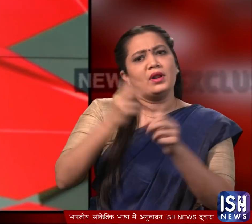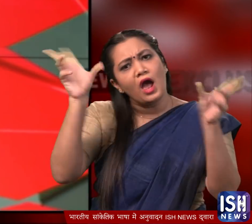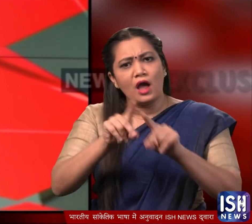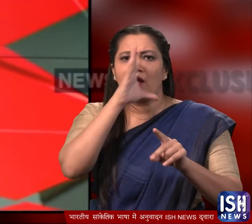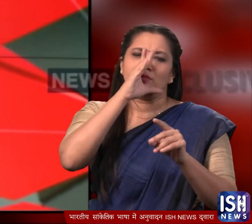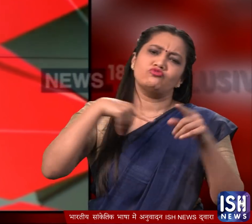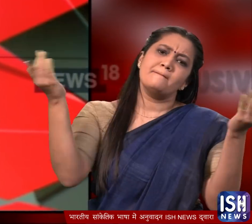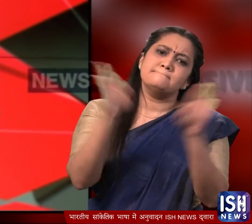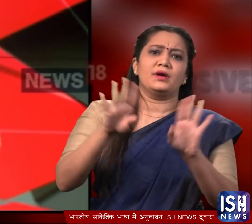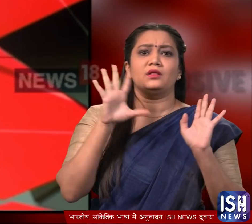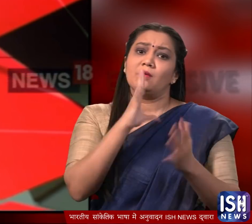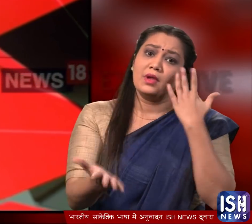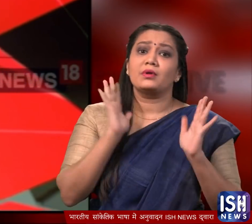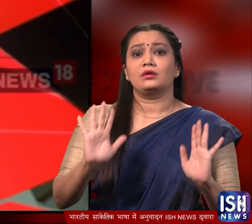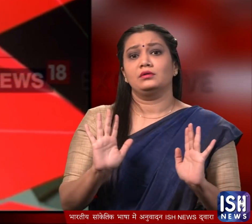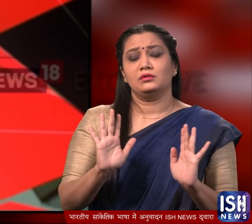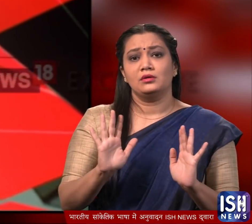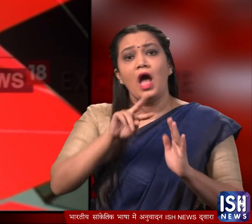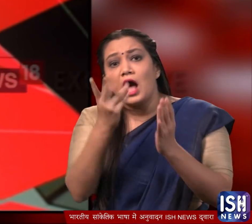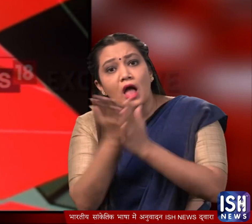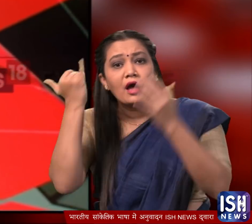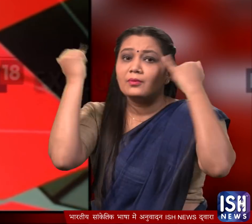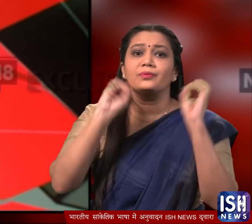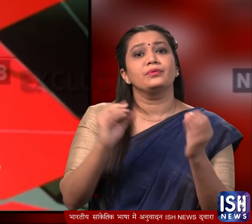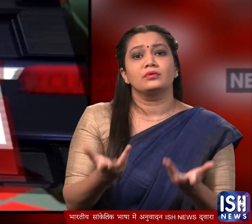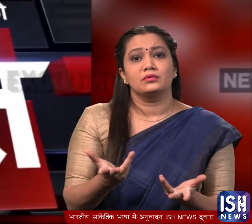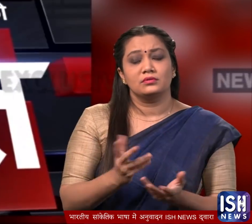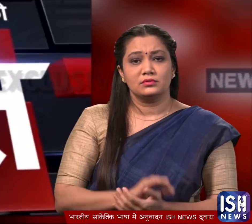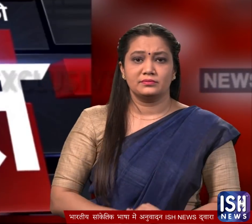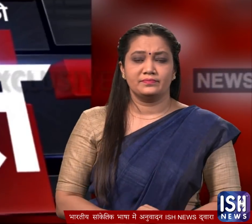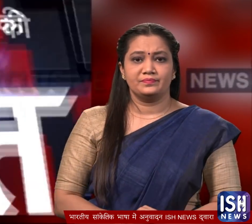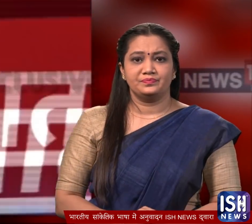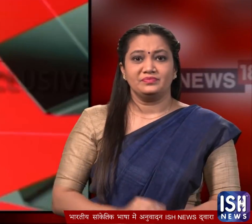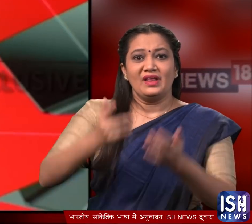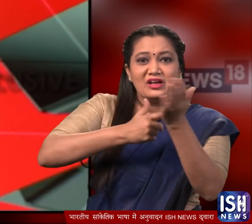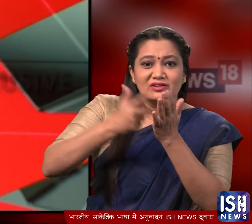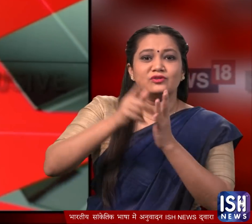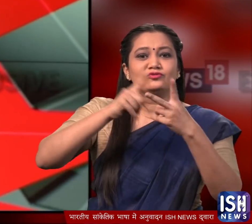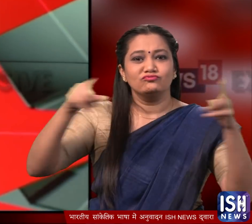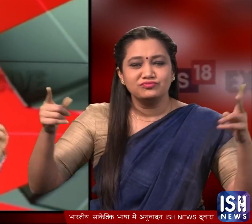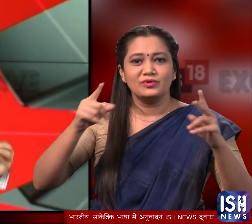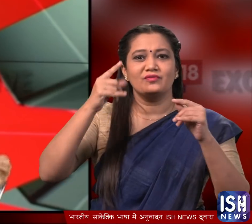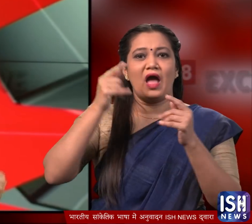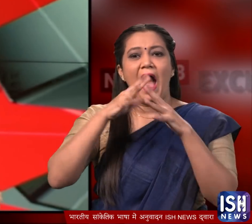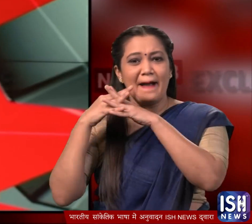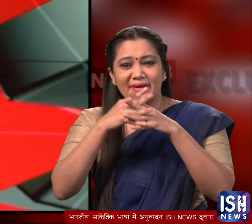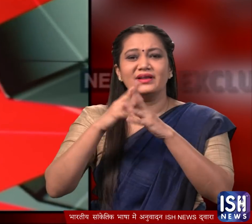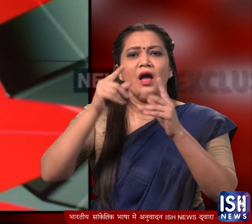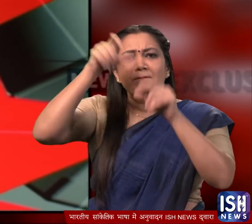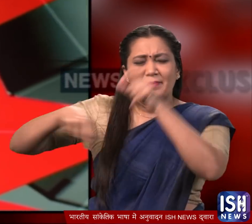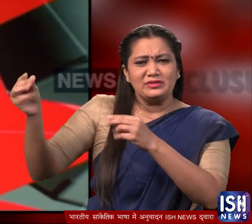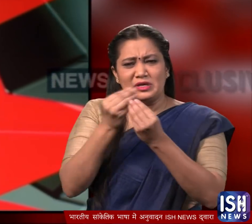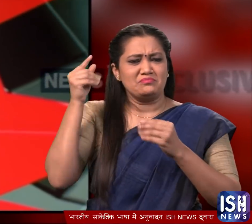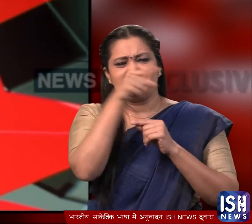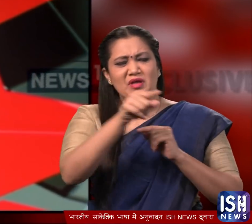सरकार के पास मुंबई लोकल को फिर से बंद करने के अलावा कोई दूसरा चारा नहीं बचेगा। किसानों के मुद्दे पर एक तरफ जहां अमेरिका के